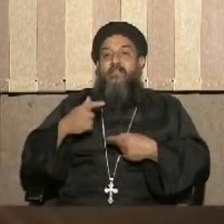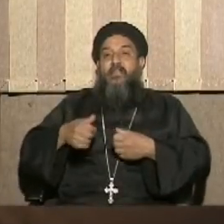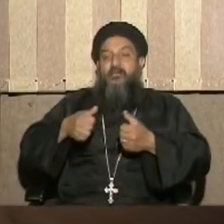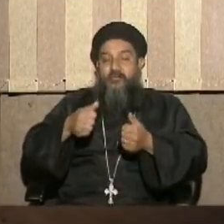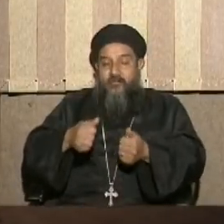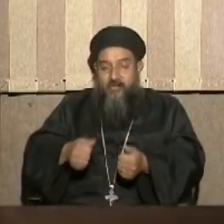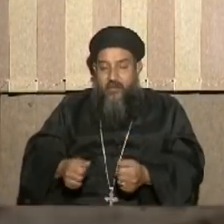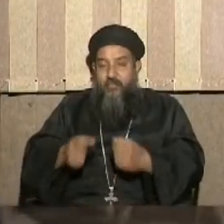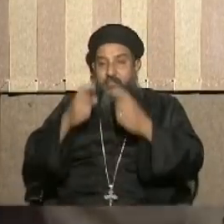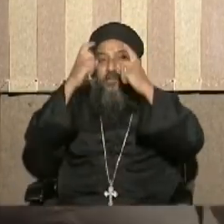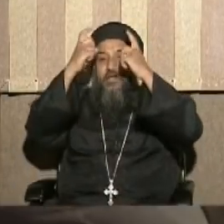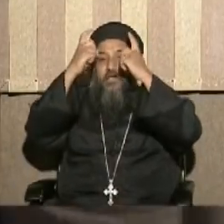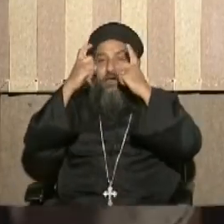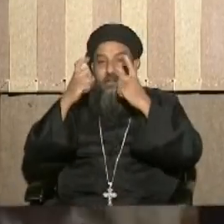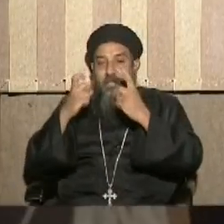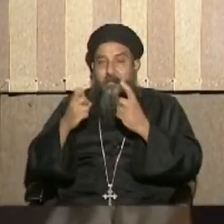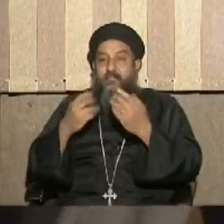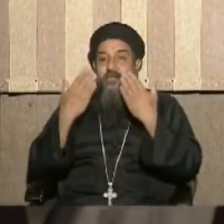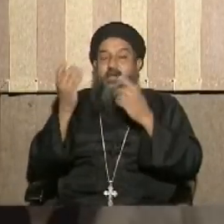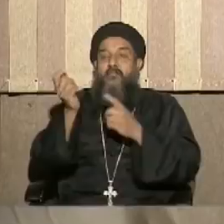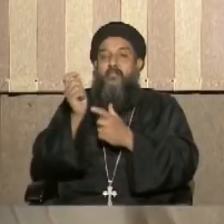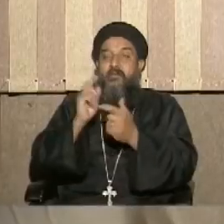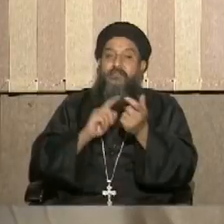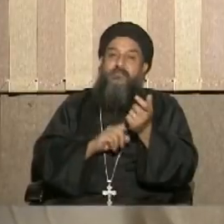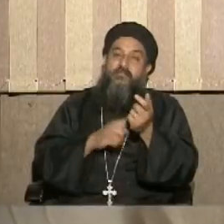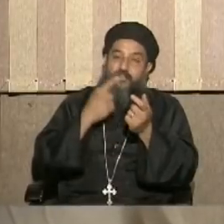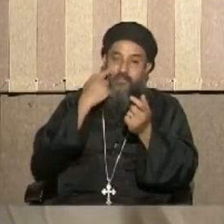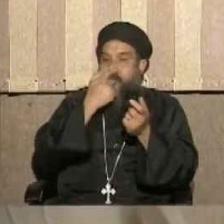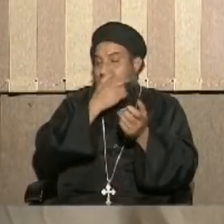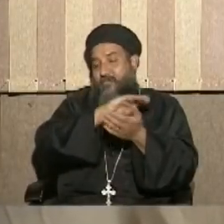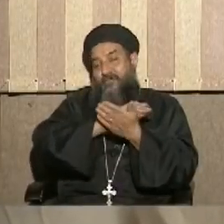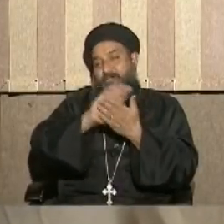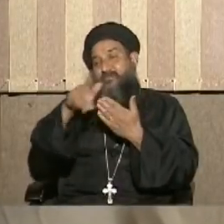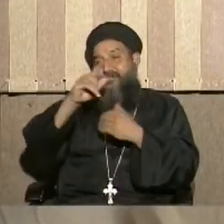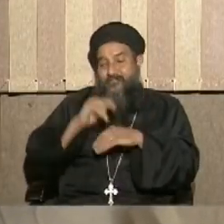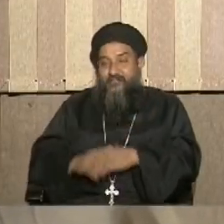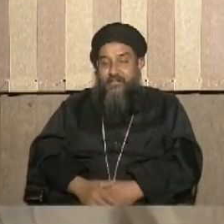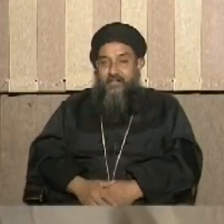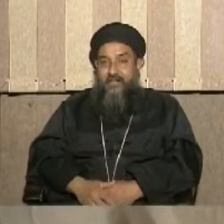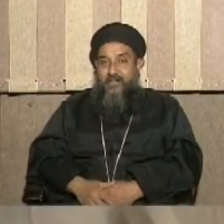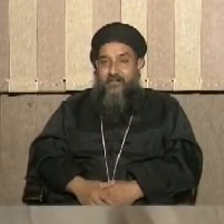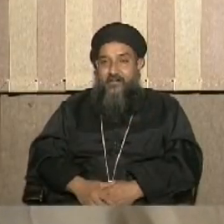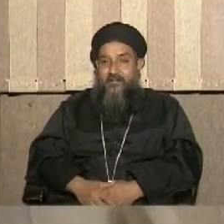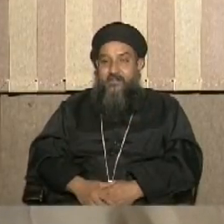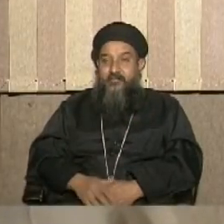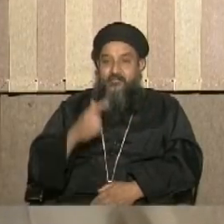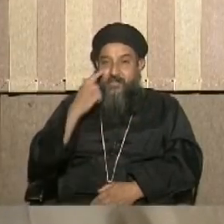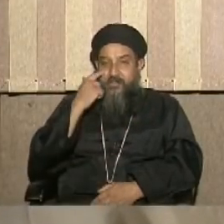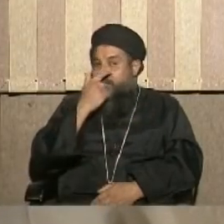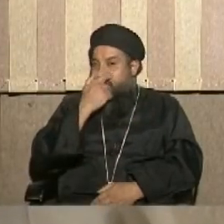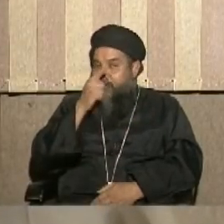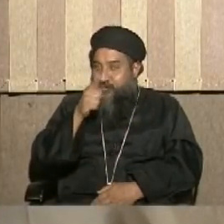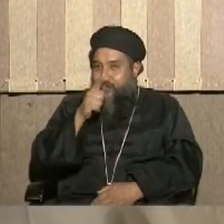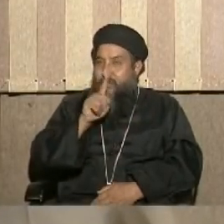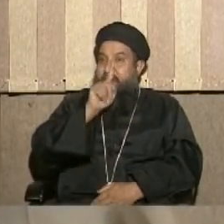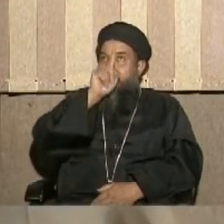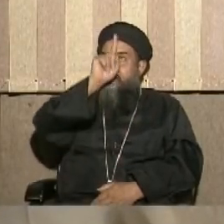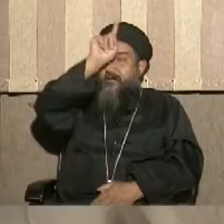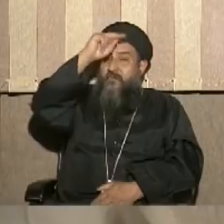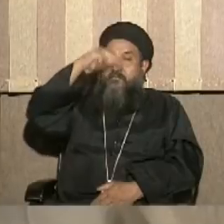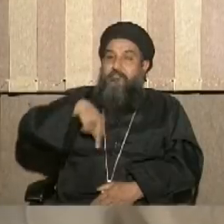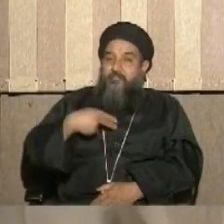القوية المسنودة بالاتضاع. يا رب يسوع المسيح، أنا جيت